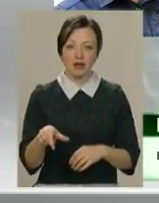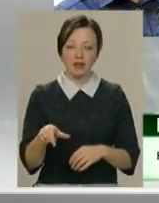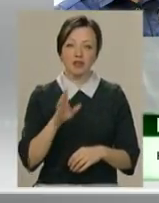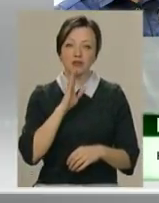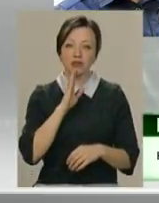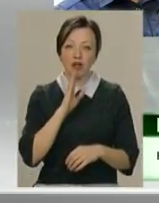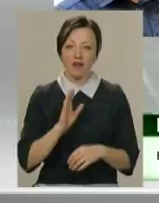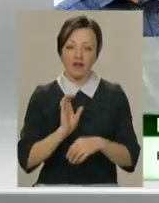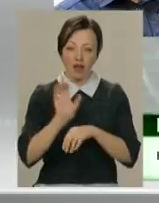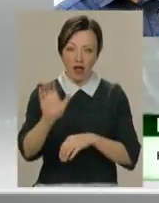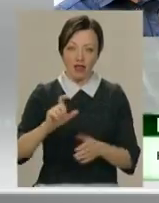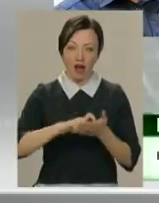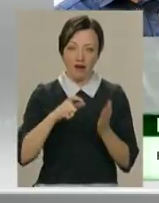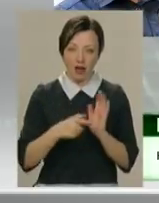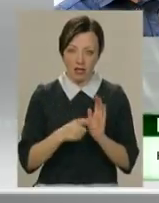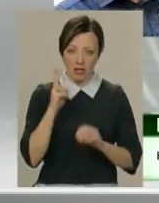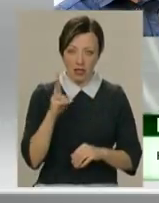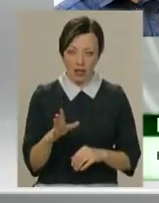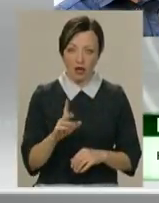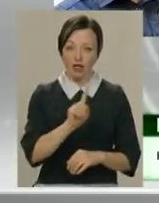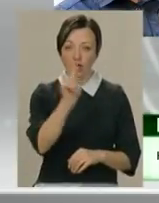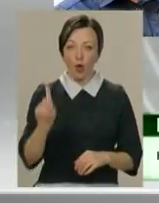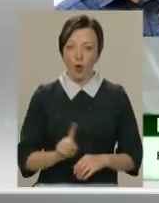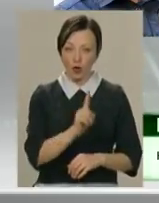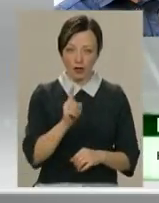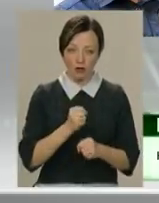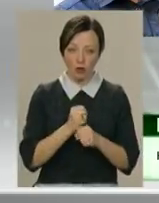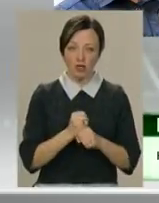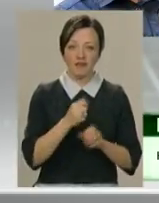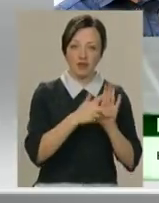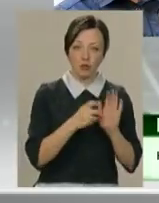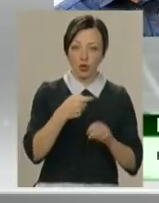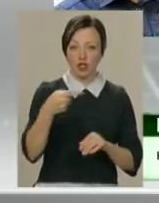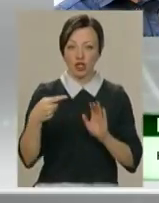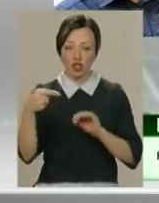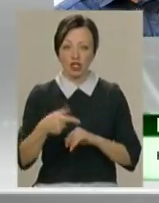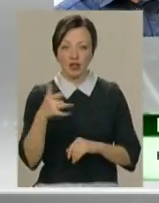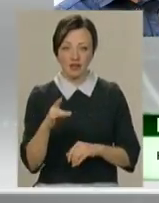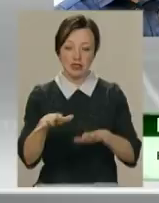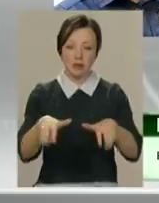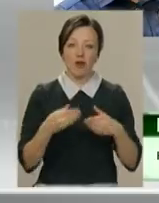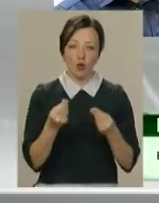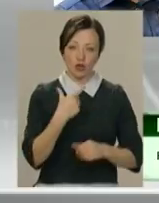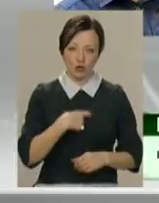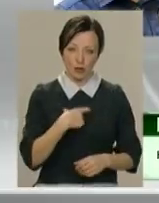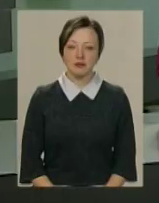дівчат на квартиру за годину, брав з них від 800 до 1000 гривень і третину з цих грошей забирав